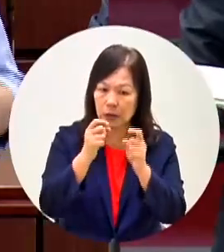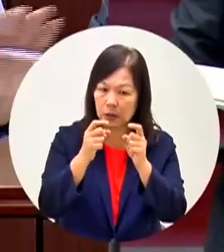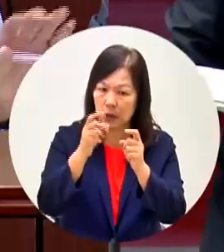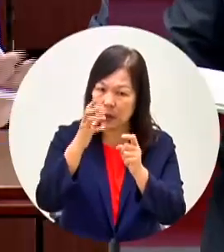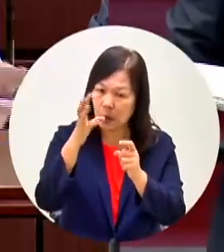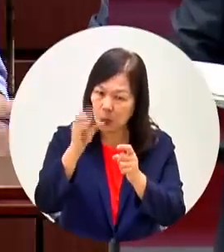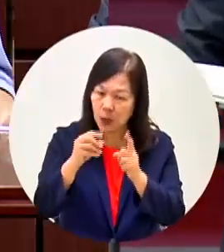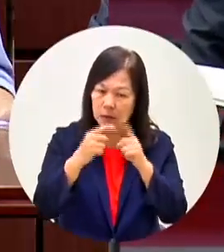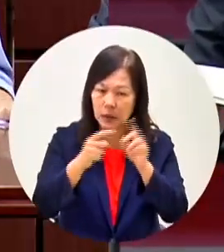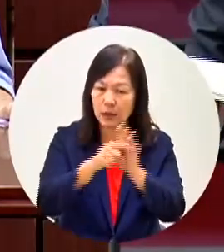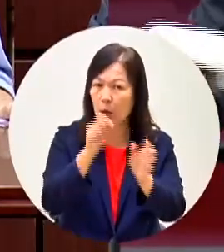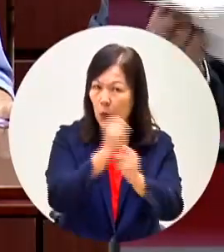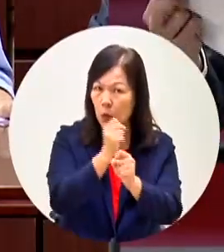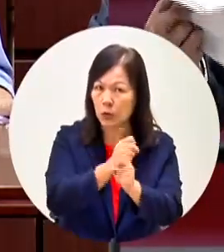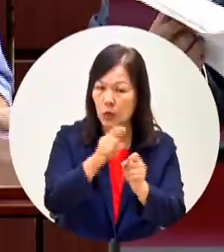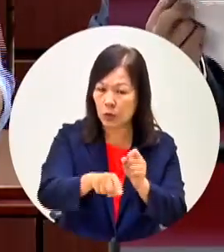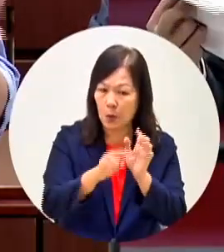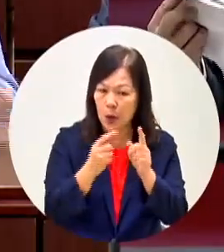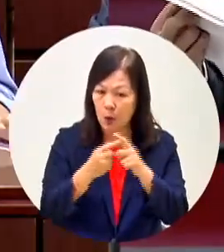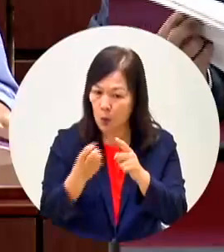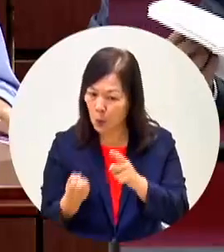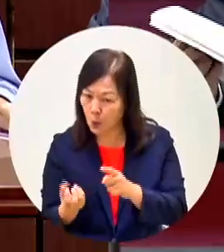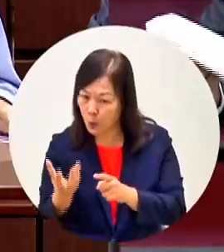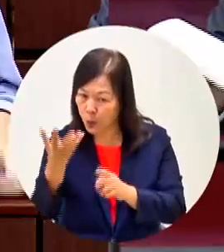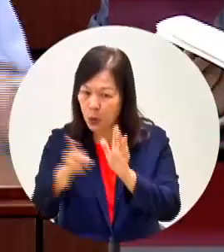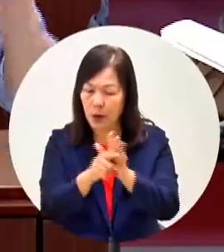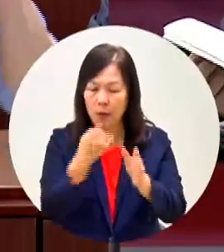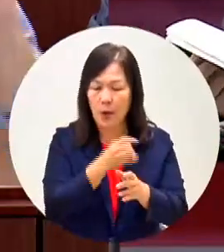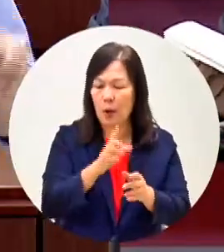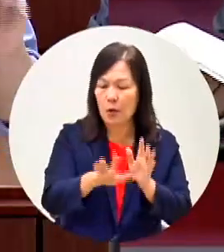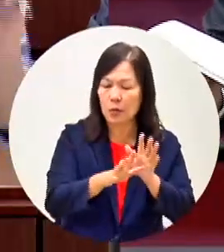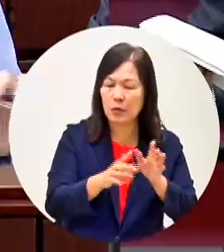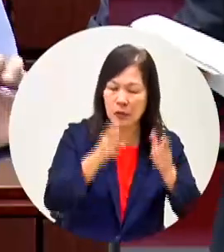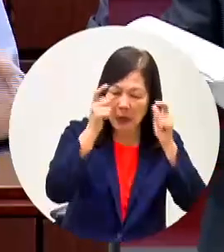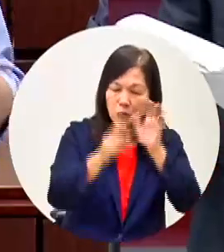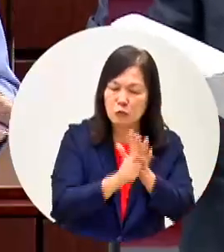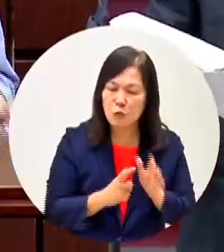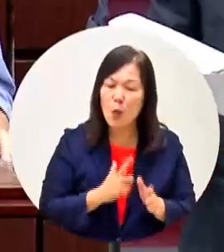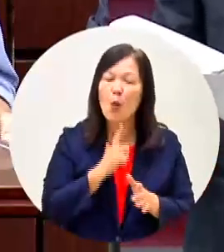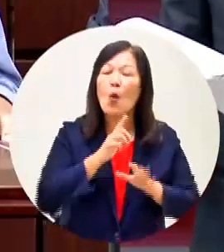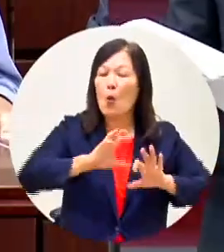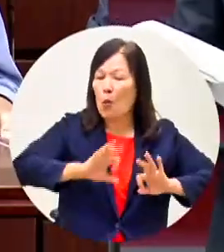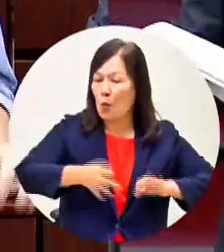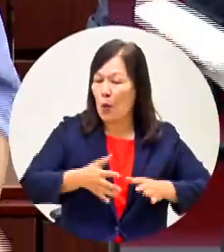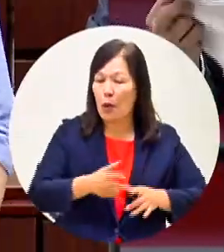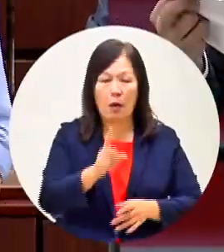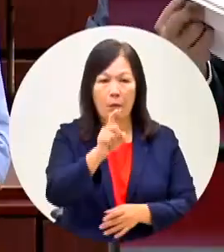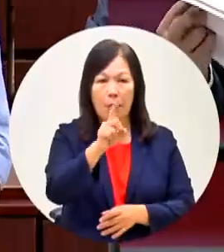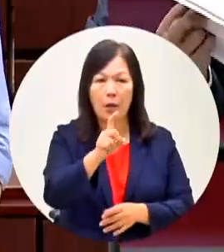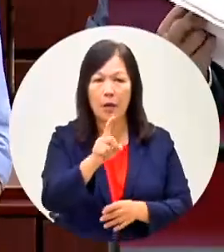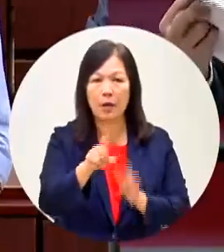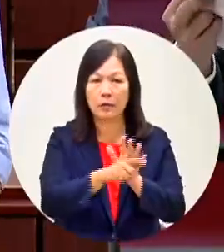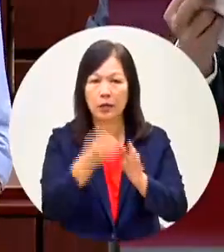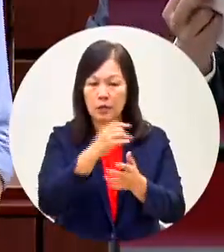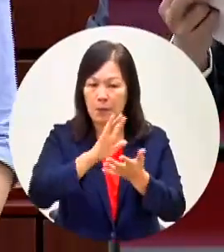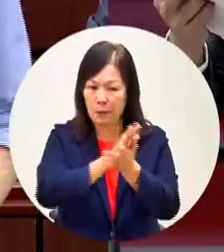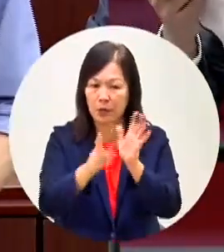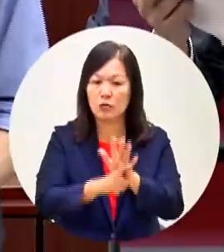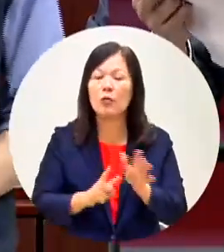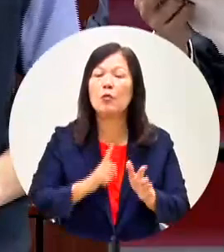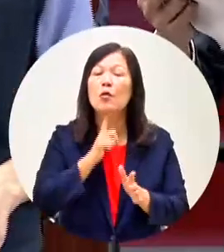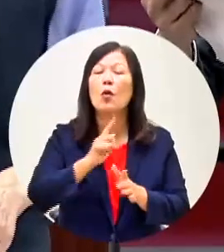我们高雄不可能大富大贵。 好， 我们高雄大富大贵，仅仅做首富一定要靠产业。我这个脑筋是很清楚。 好，